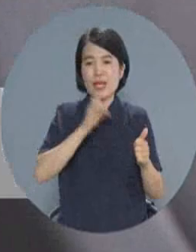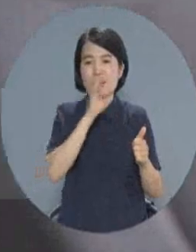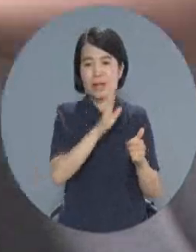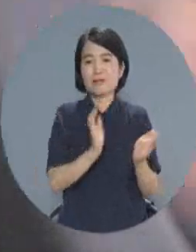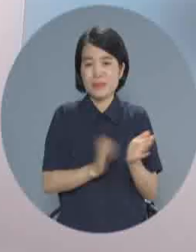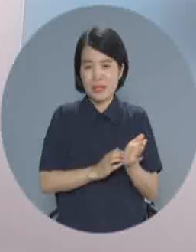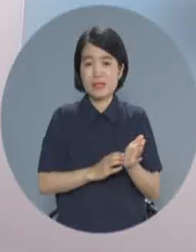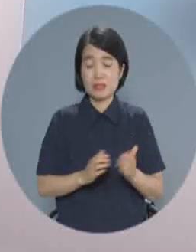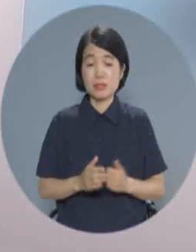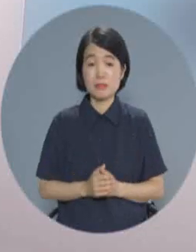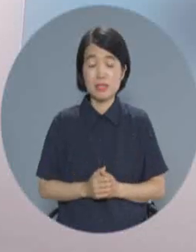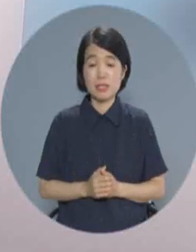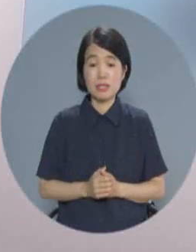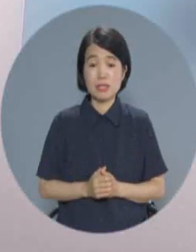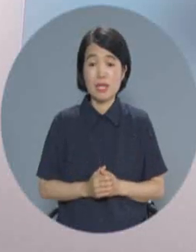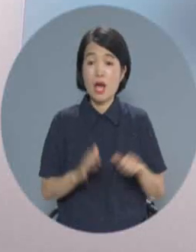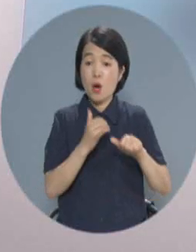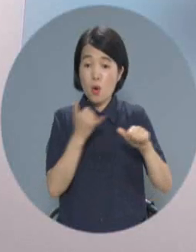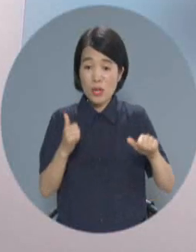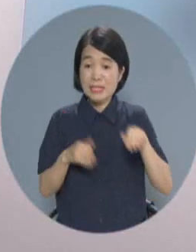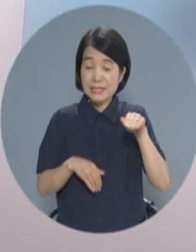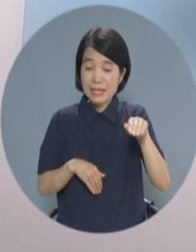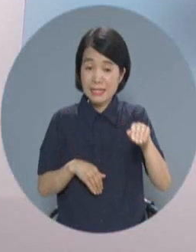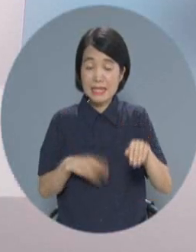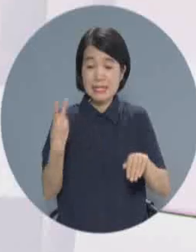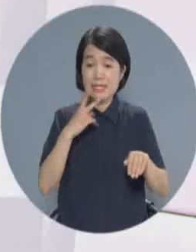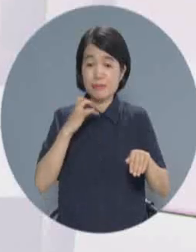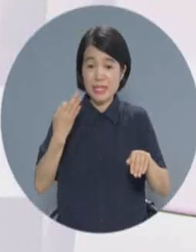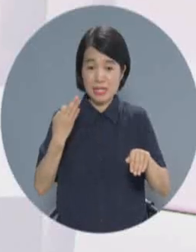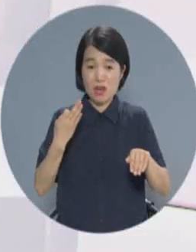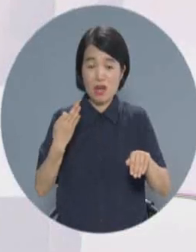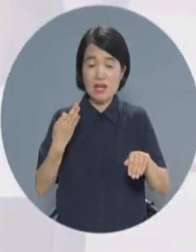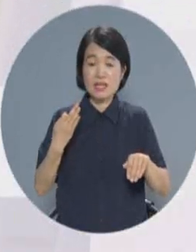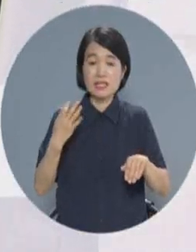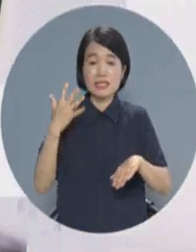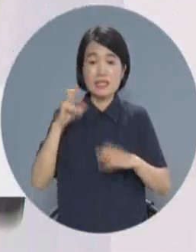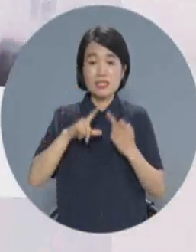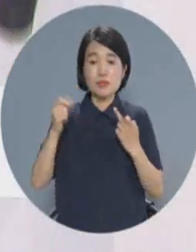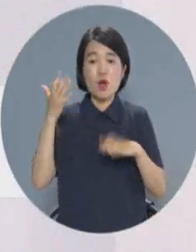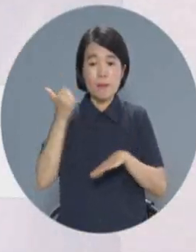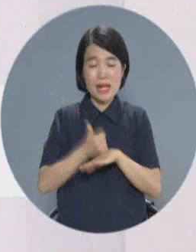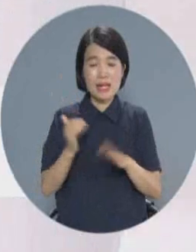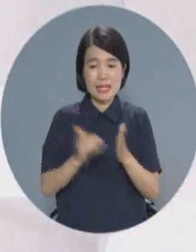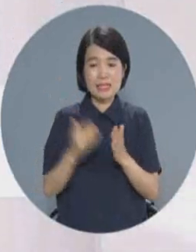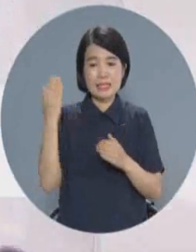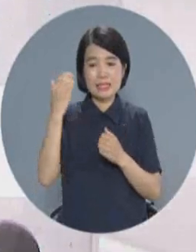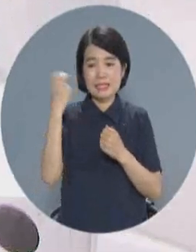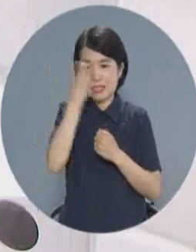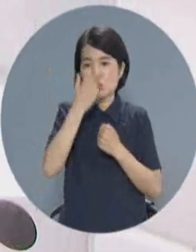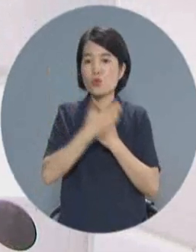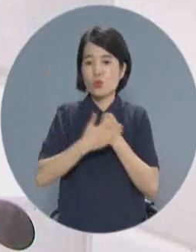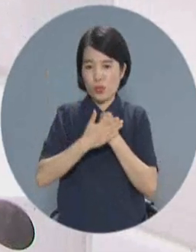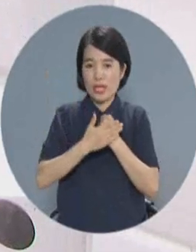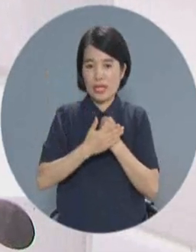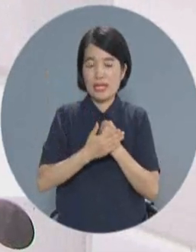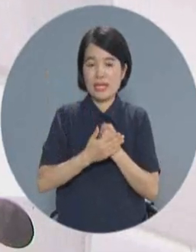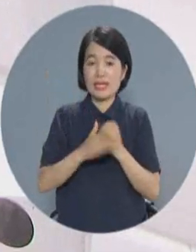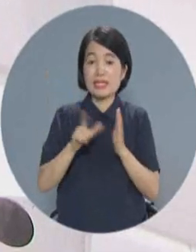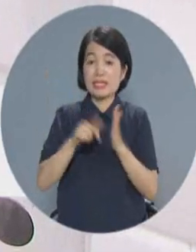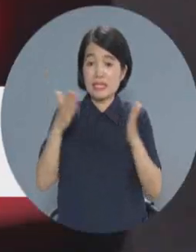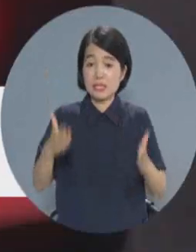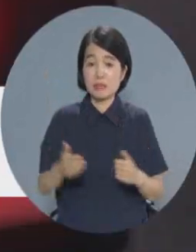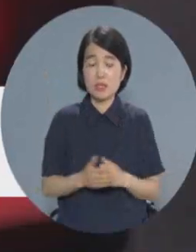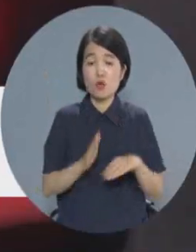하더라고요. 이마저도 5인승의 경우 2024년 12월 말까지 단속 유예기간을 뒀습니다. 설치만